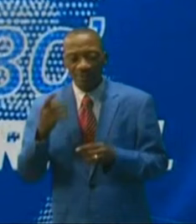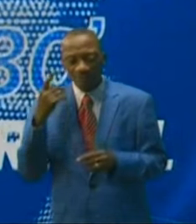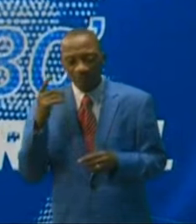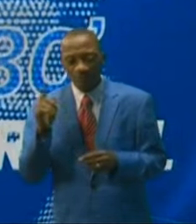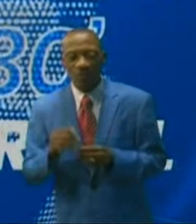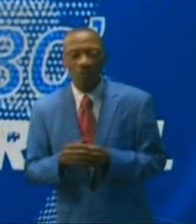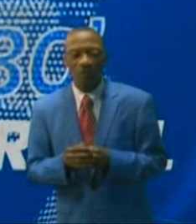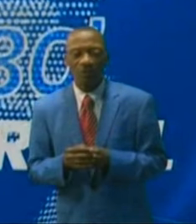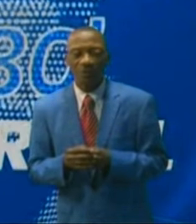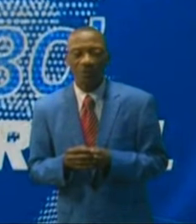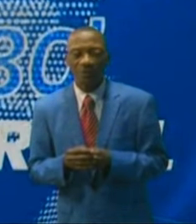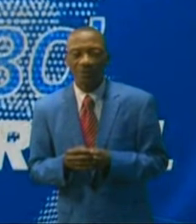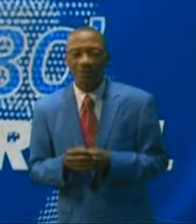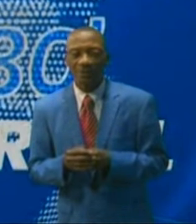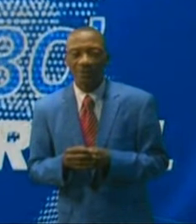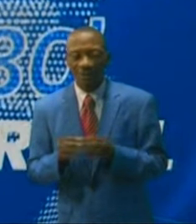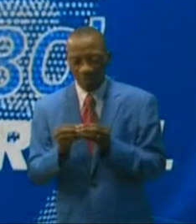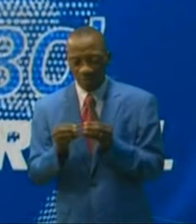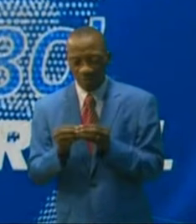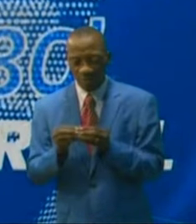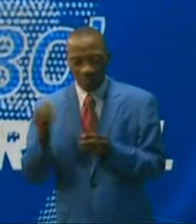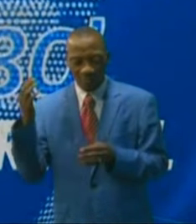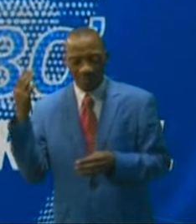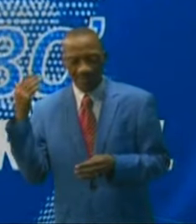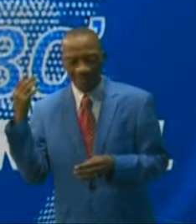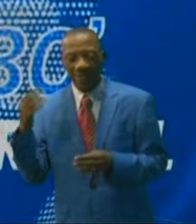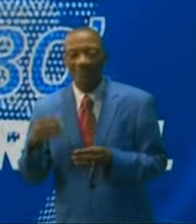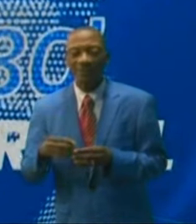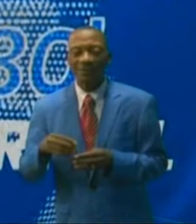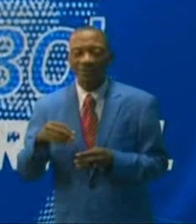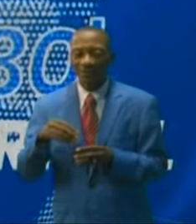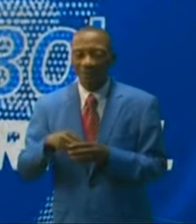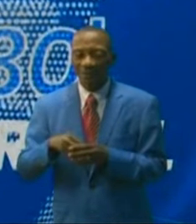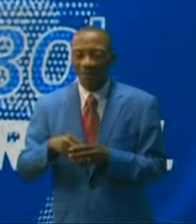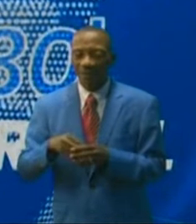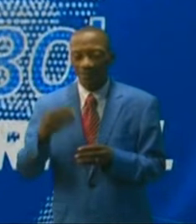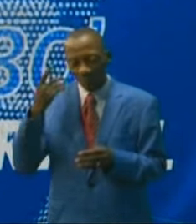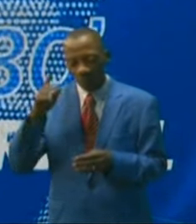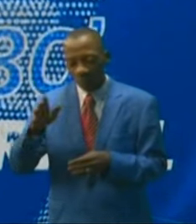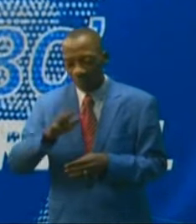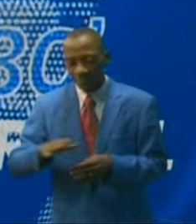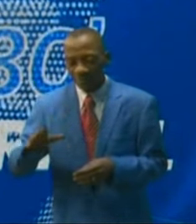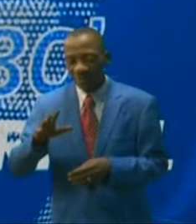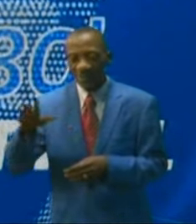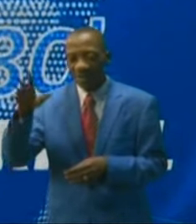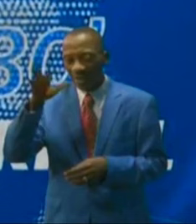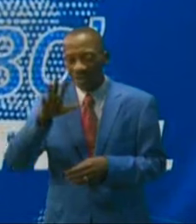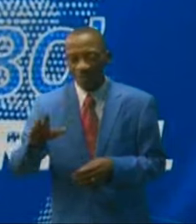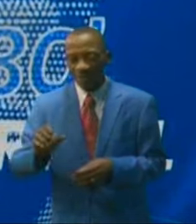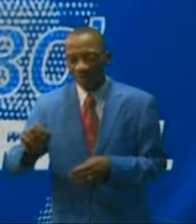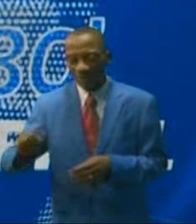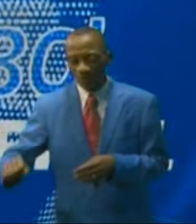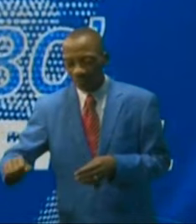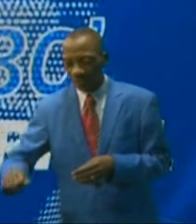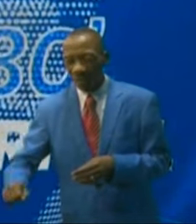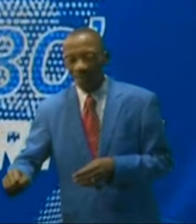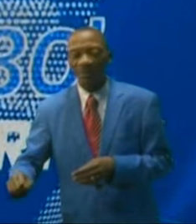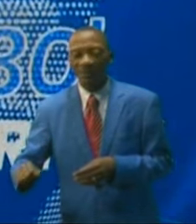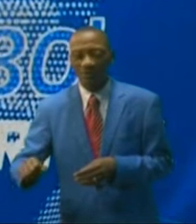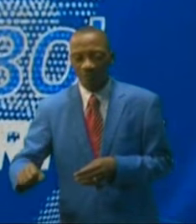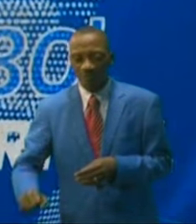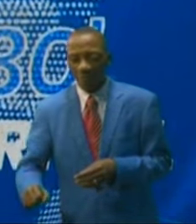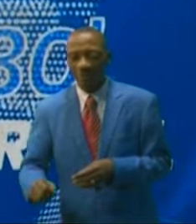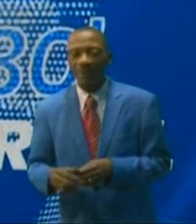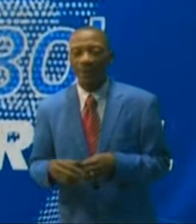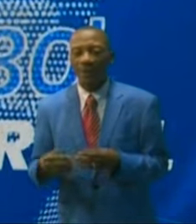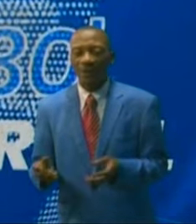de 1500 décès et une augmentation vertigineuse des cas en 2024. Et donc au RDC, le gouvernement